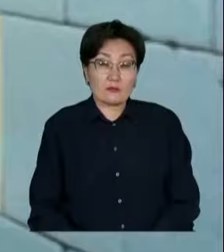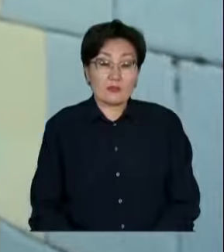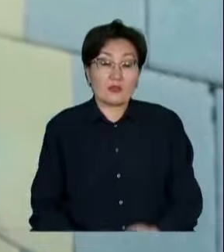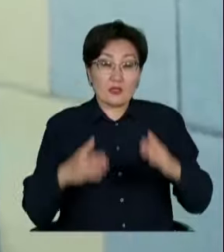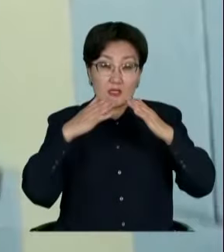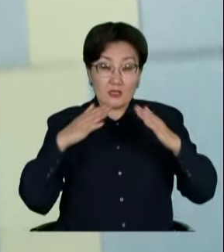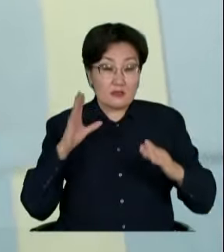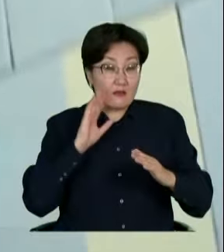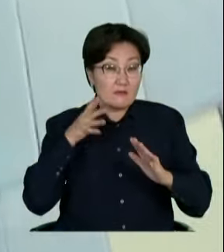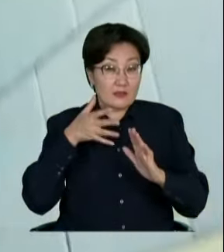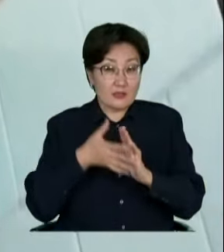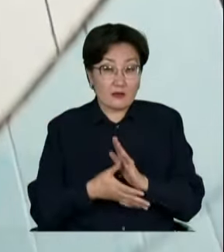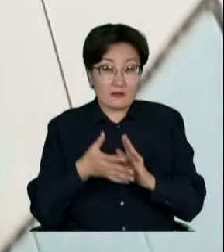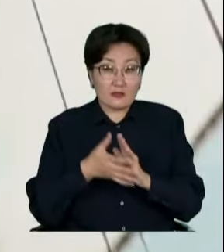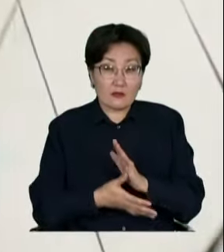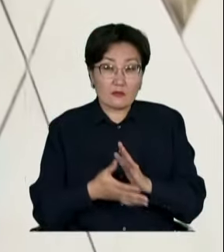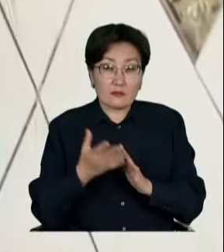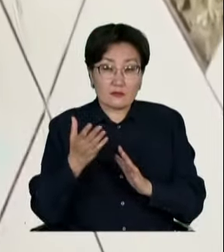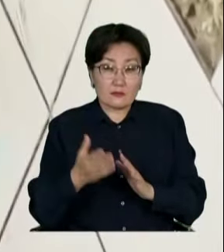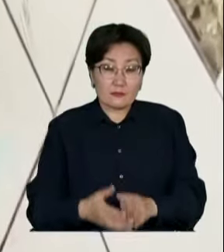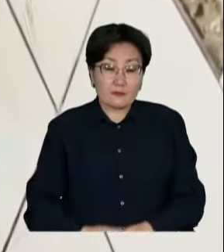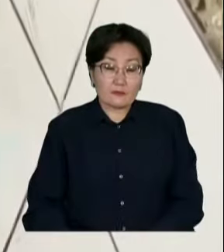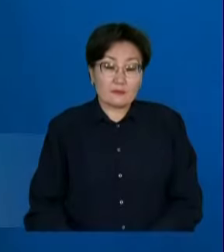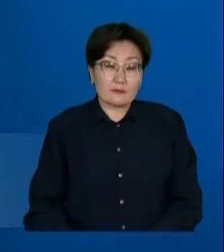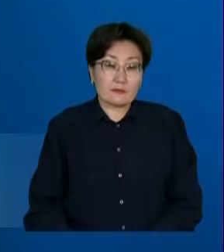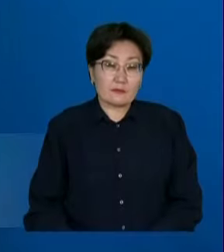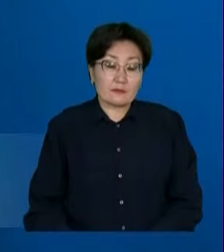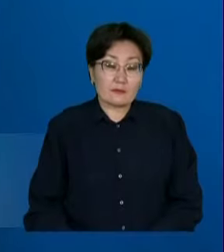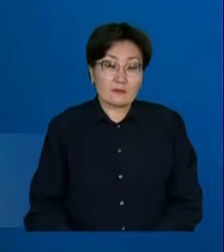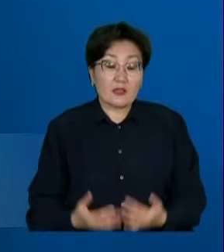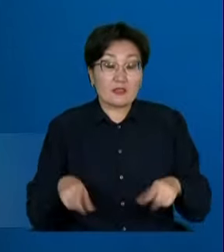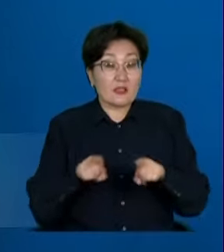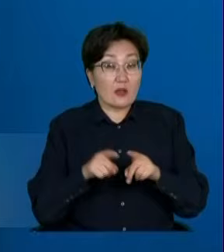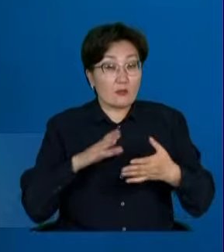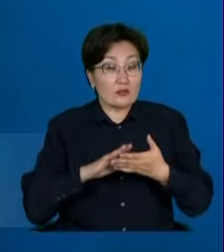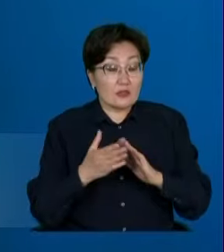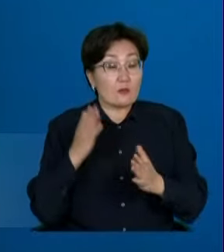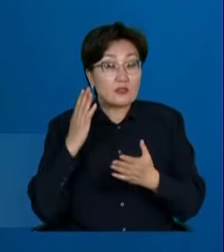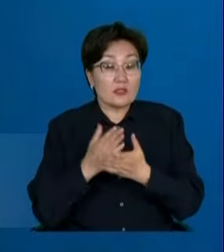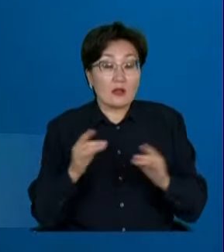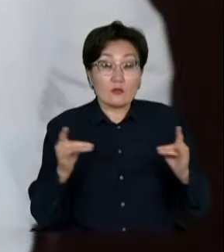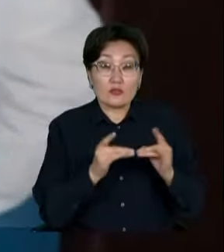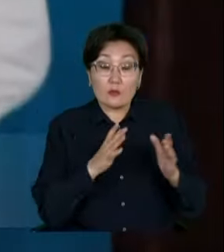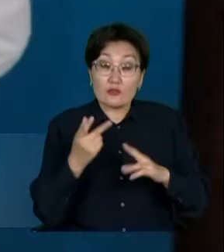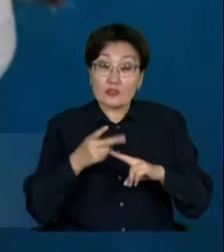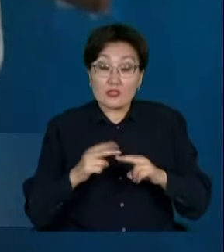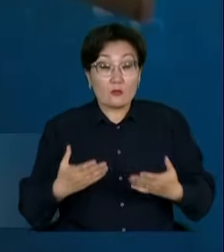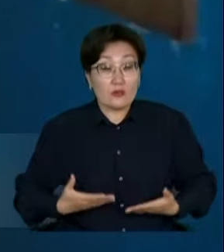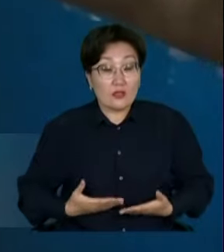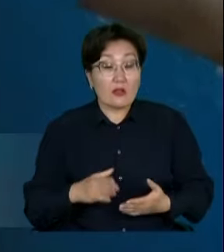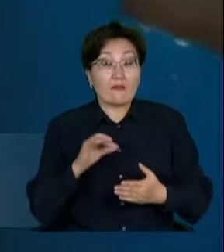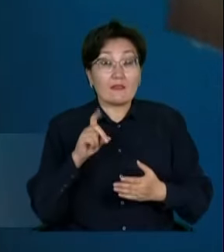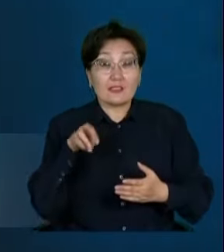Крыша протекала. Вот по стенам видно, как все шелушится. В таком состоянии находится общежитие, в котором проживает